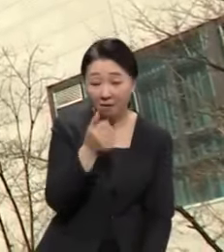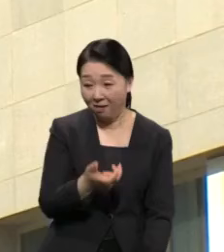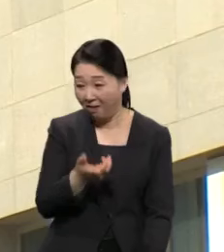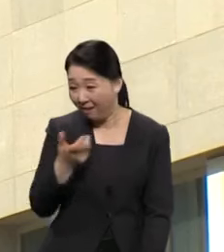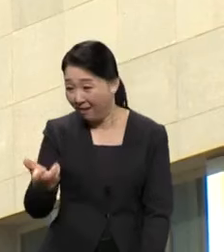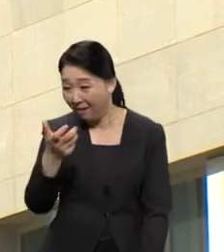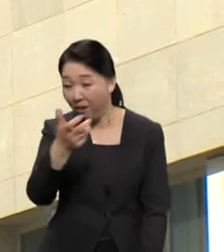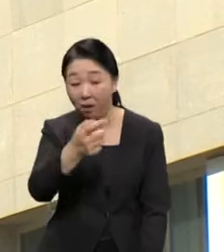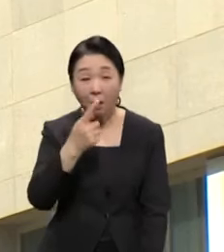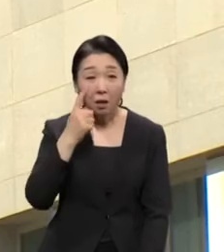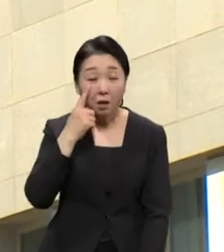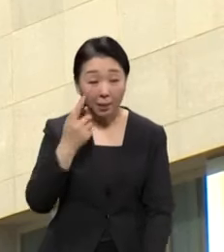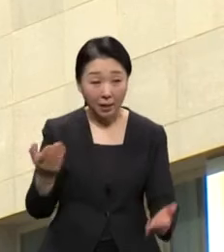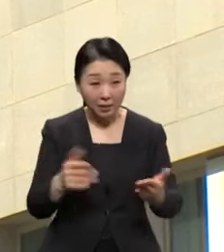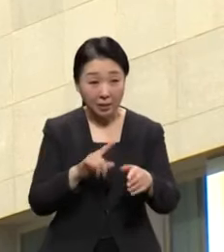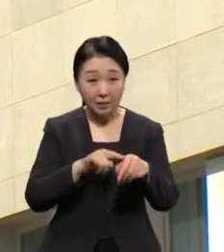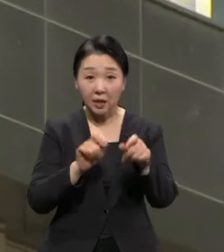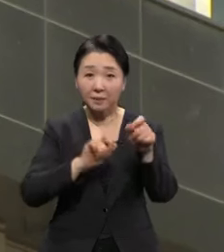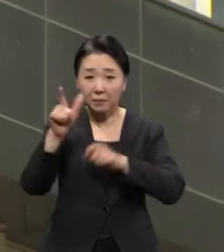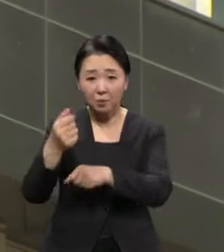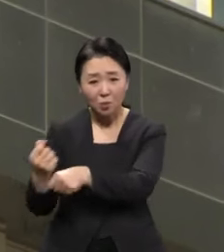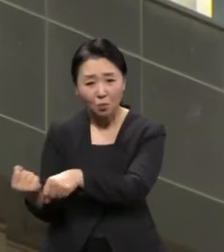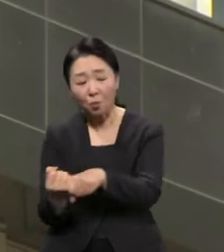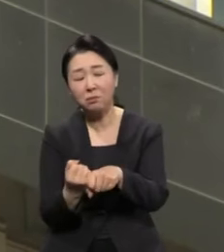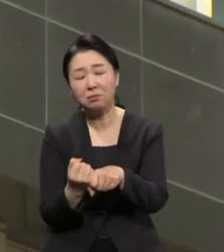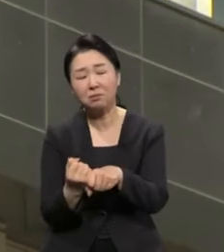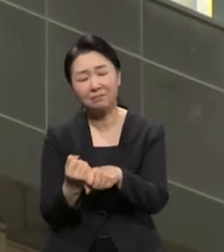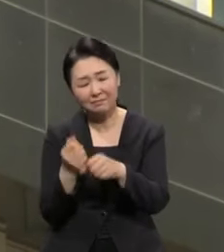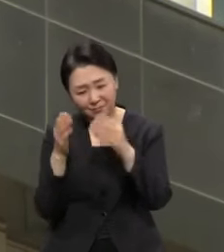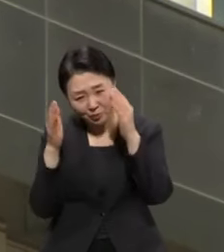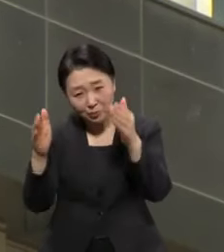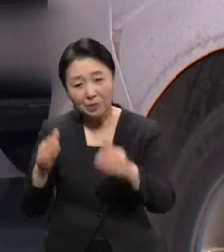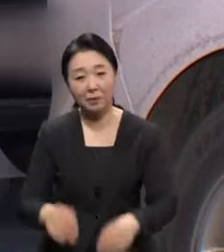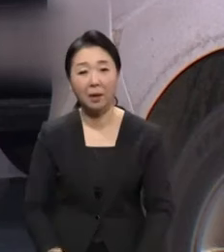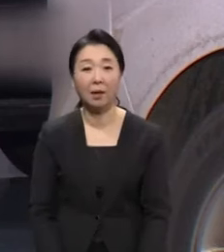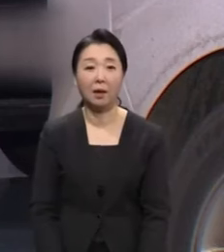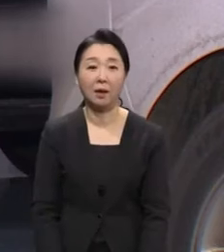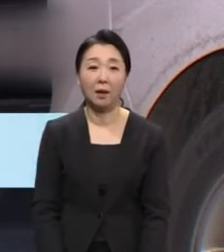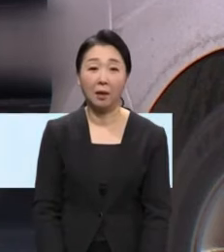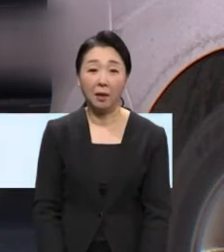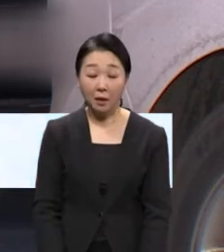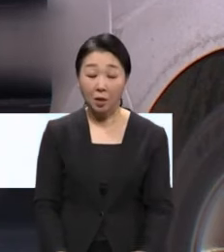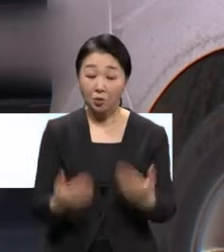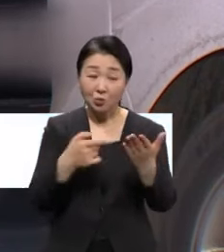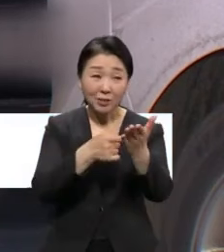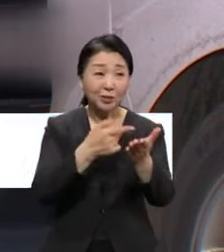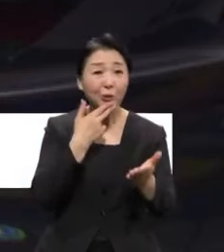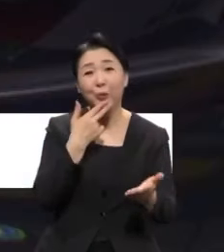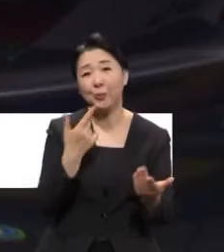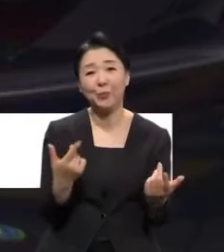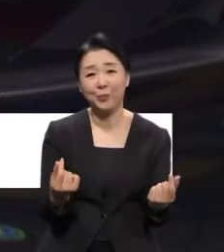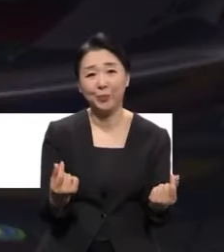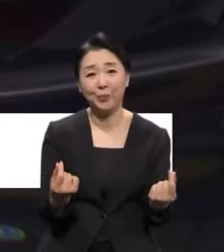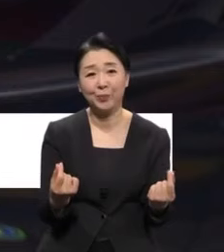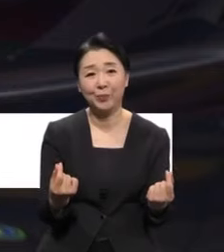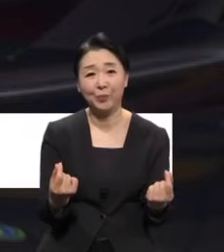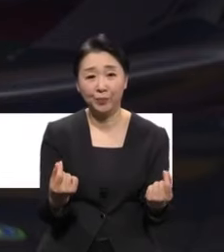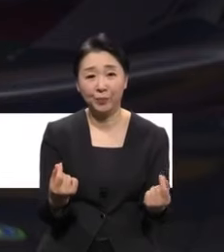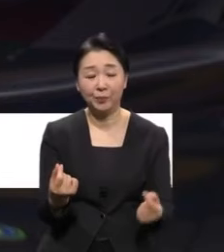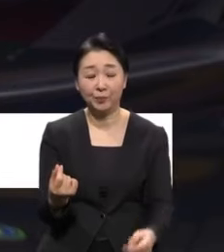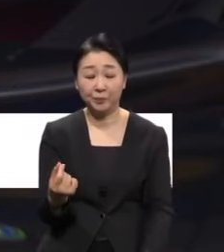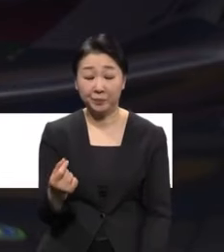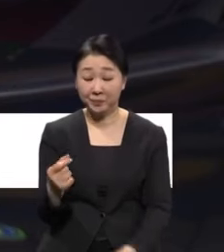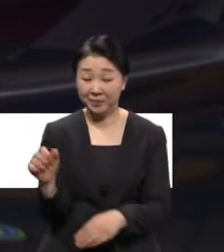고려하면 근무 시간 대부분을 골프 했 쓴 걸로 보입니다 김원장은 당시 휴가 신청도 하지 않았습니다 이동도